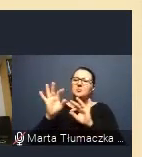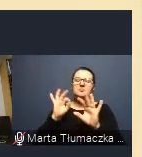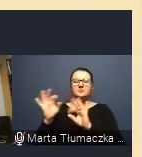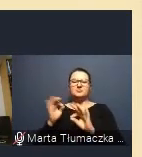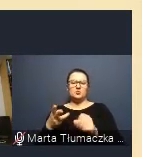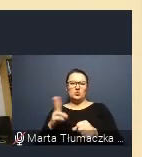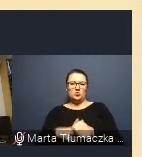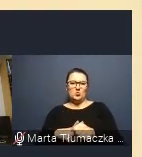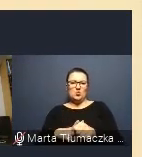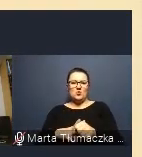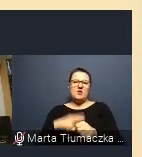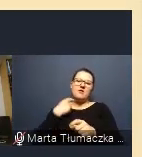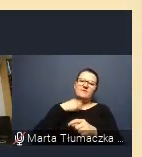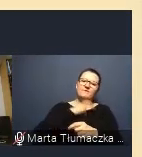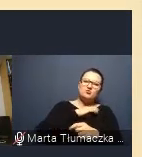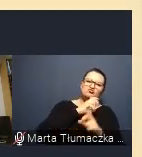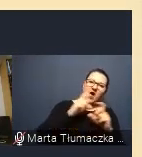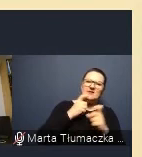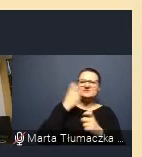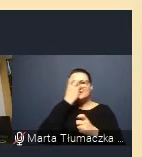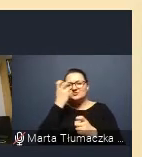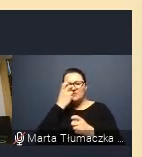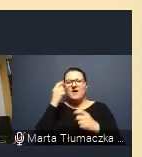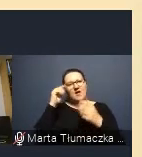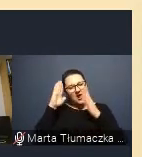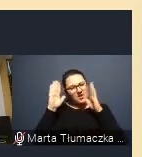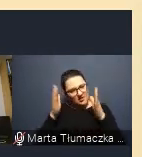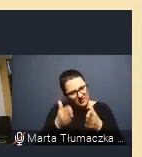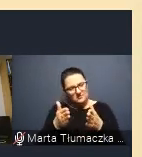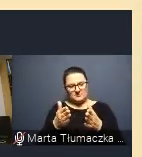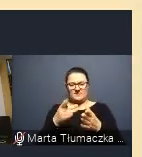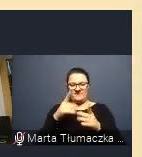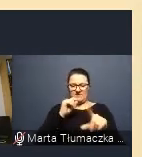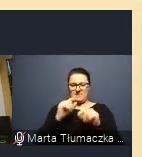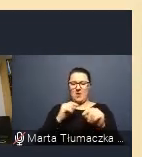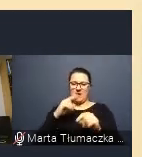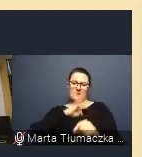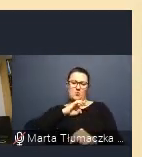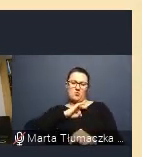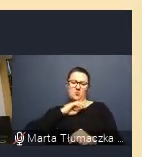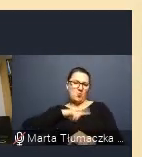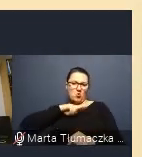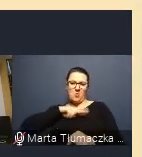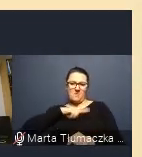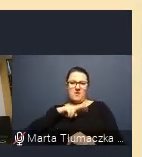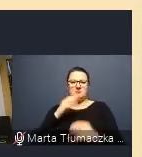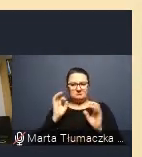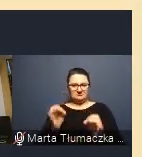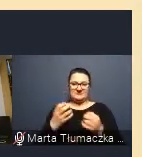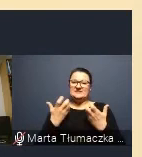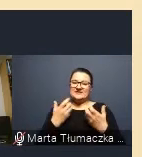swoje zainteresowanie, ukierunkowałam już na te, które bardzo mi się podobają i mi się sprawdzają i będę chciała to Państwu tak